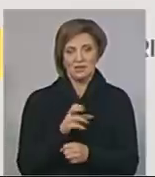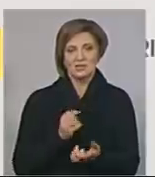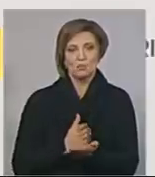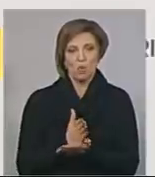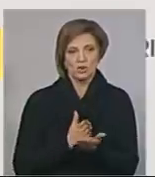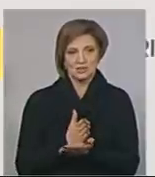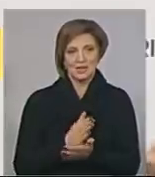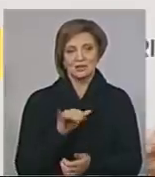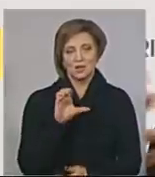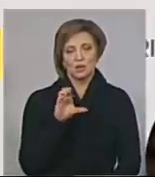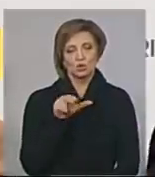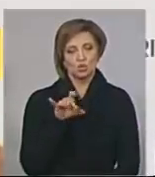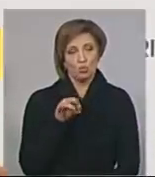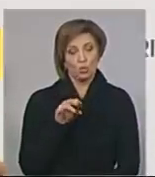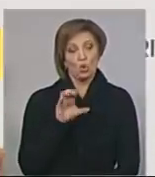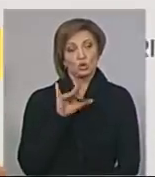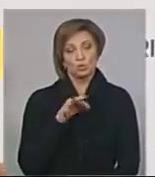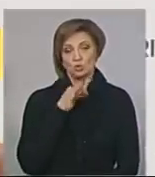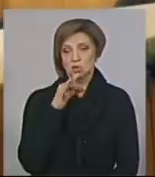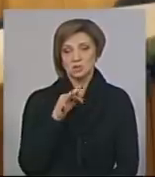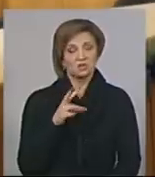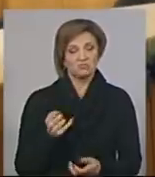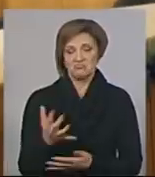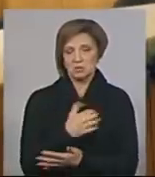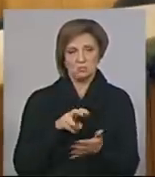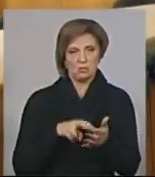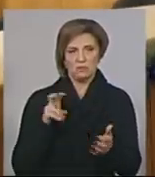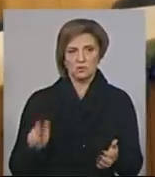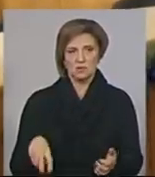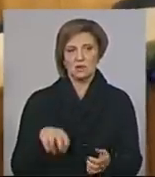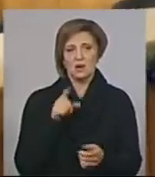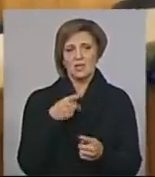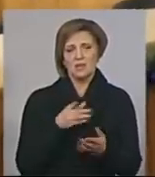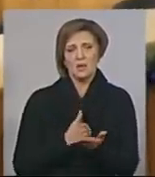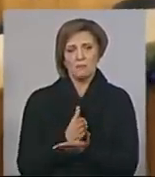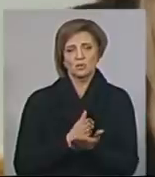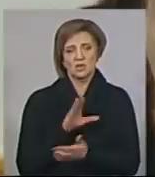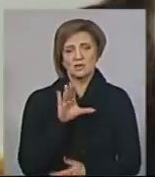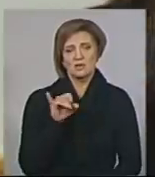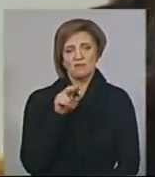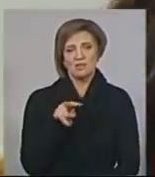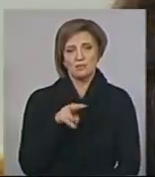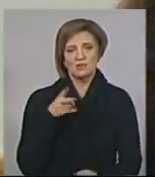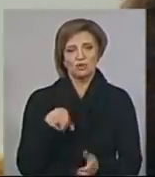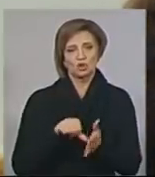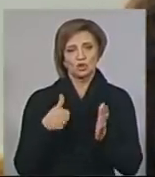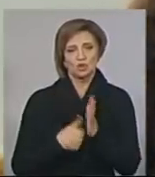охорони здоров'я. Супрун тоді заявила, що у відставку не збирається. Уляна Супрун на цій посаді від липня 2016-го.